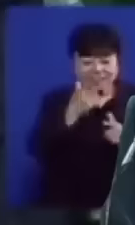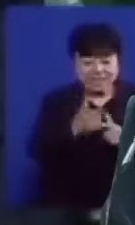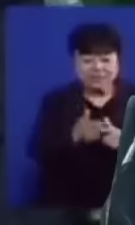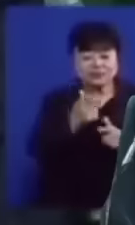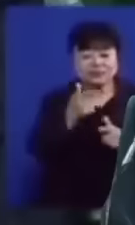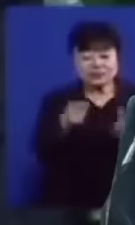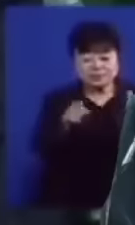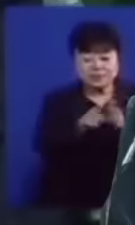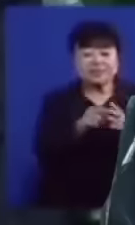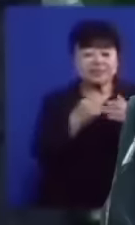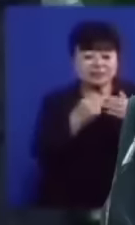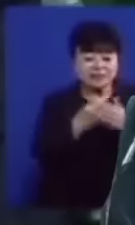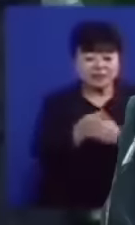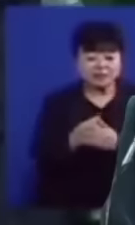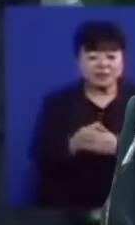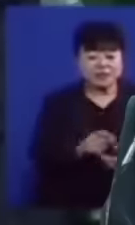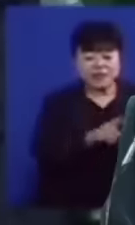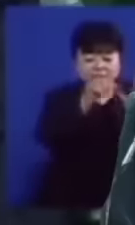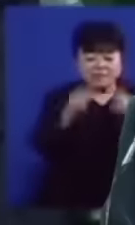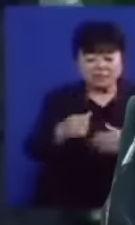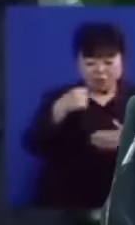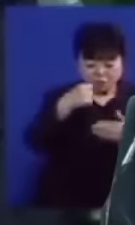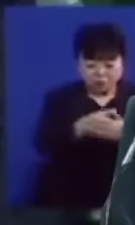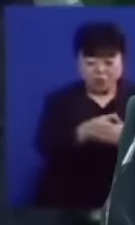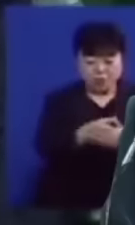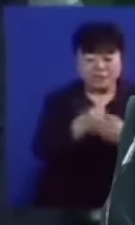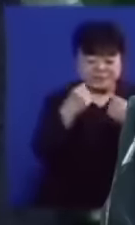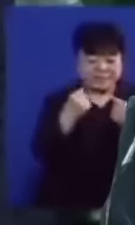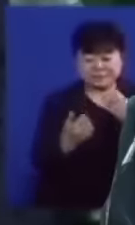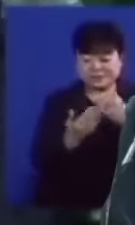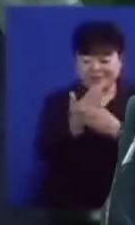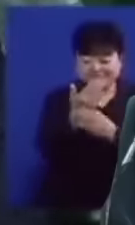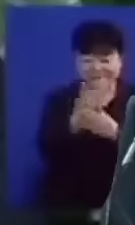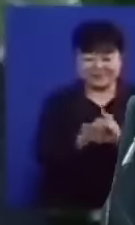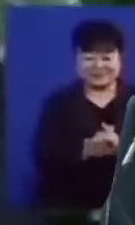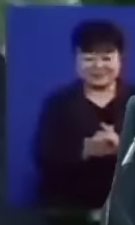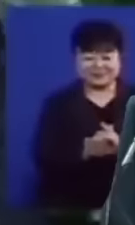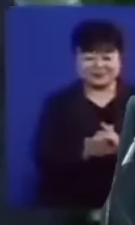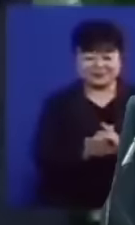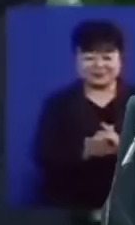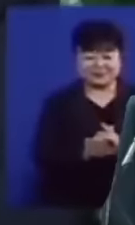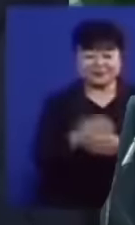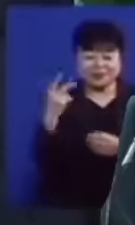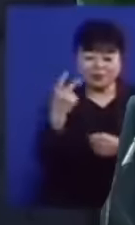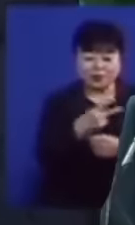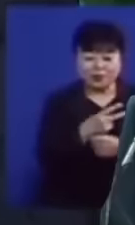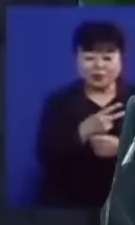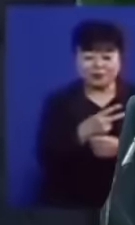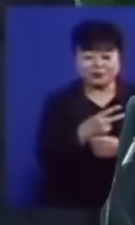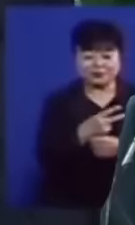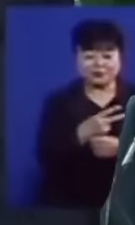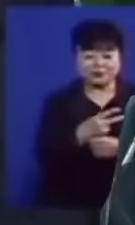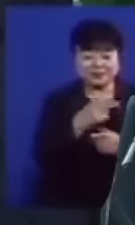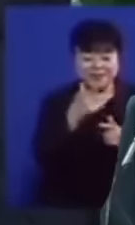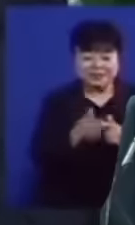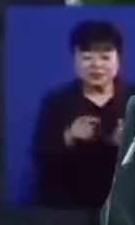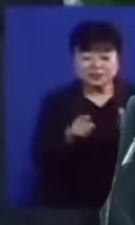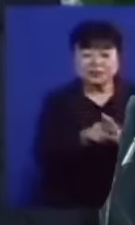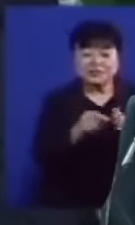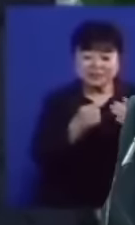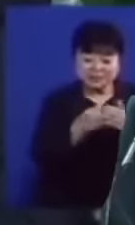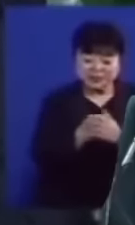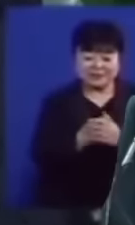예수님 믿기 때문에 삶에 용기와 힘이 생기고 또 예수 믿기